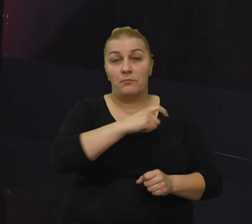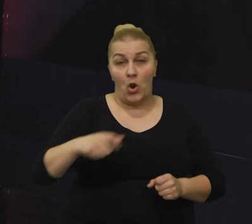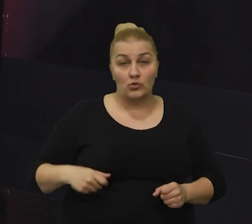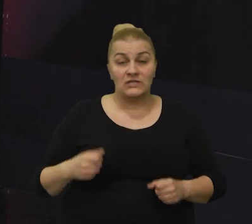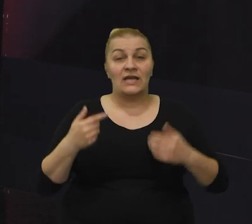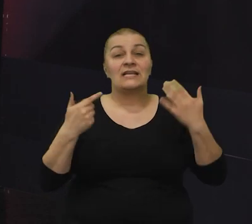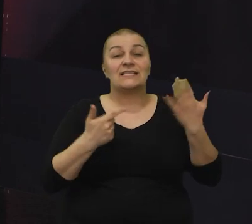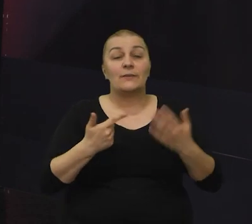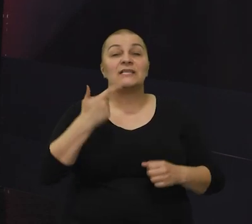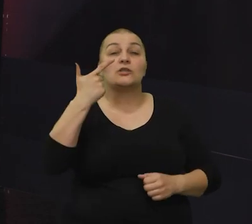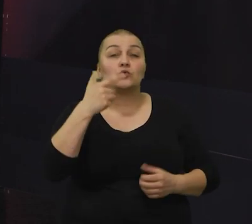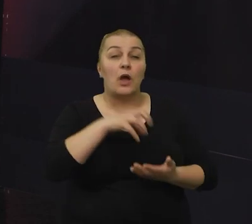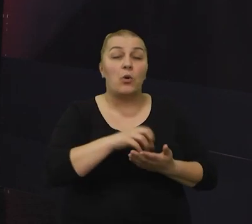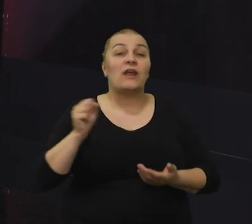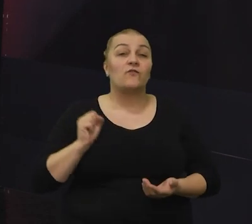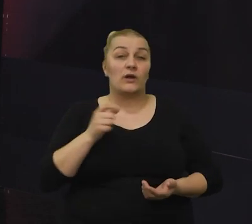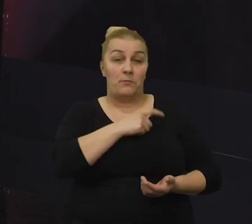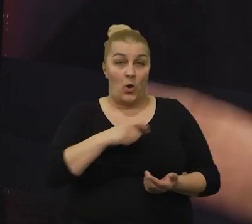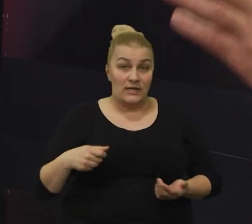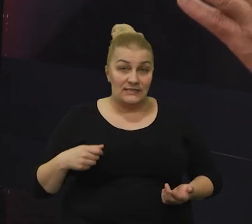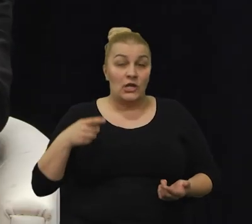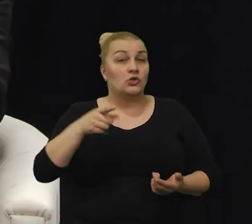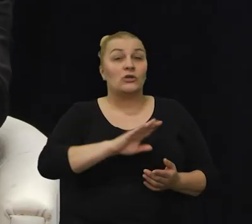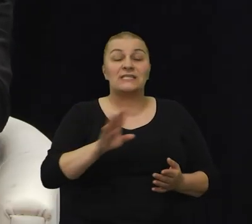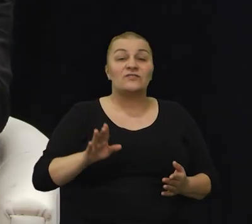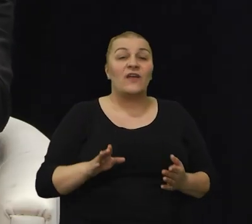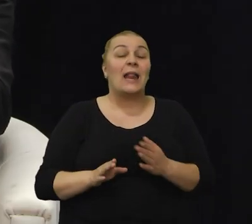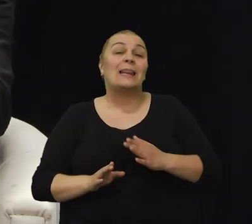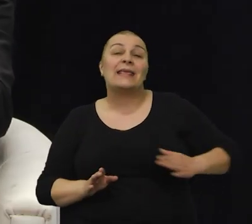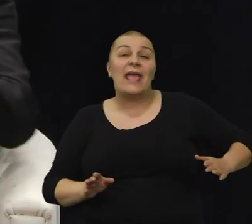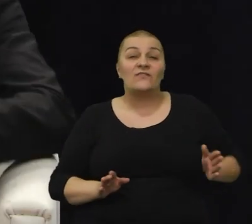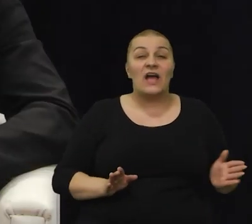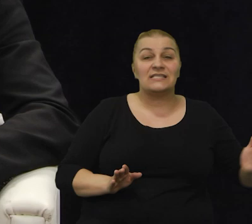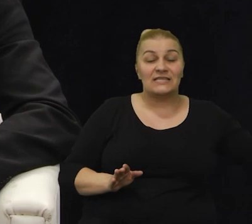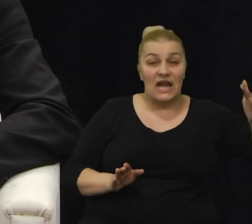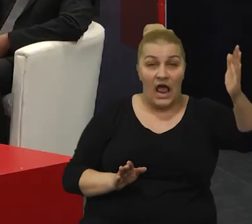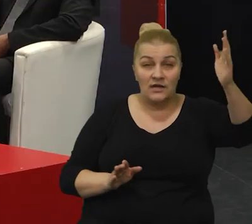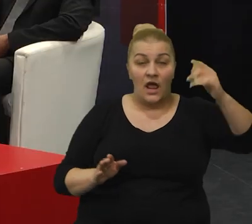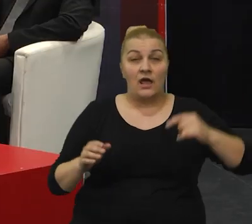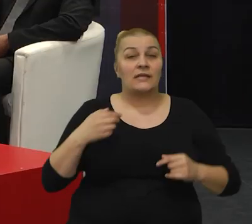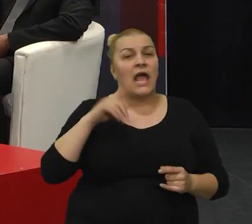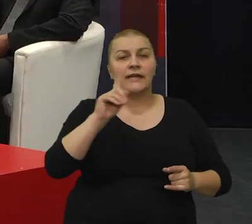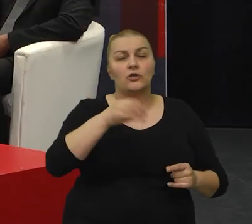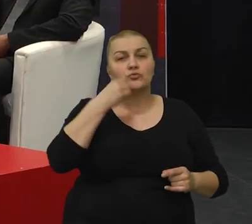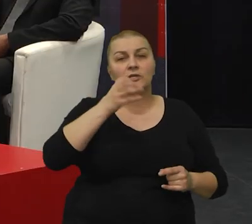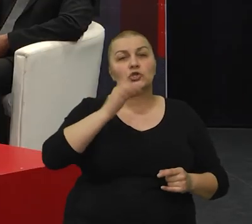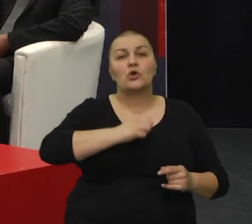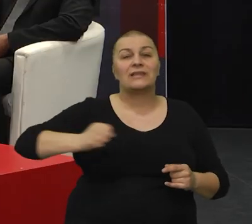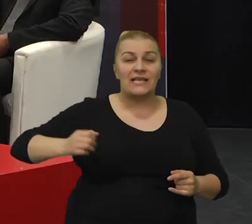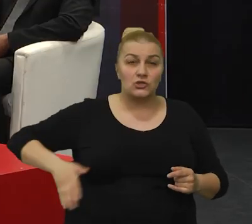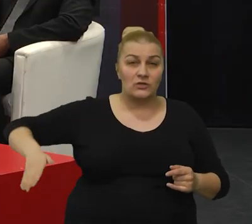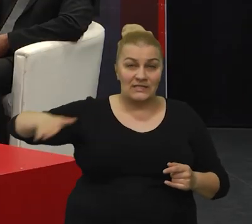Splita. 72. bojna. 72. bojne vojne policije. Govorimo sve o lijevoj strani Limanskoga. U lijevoj strani, ja neću govoriti ništa o